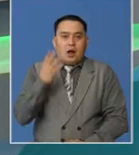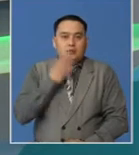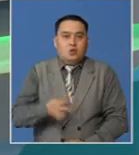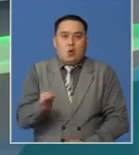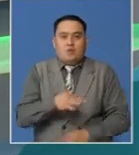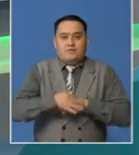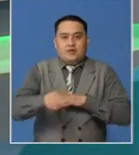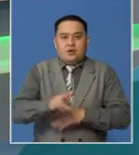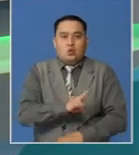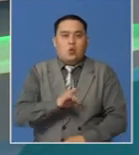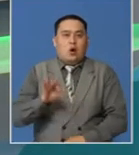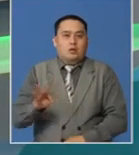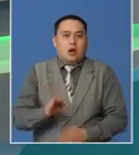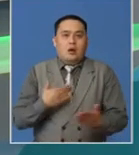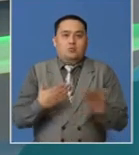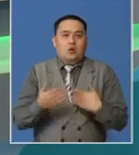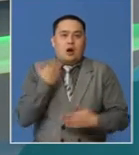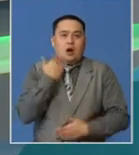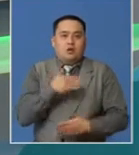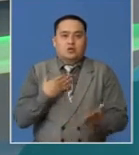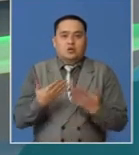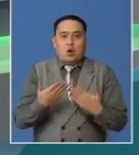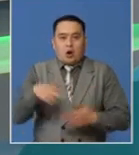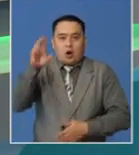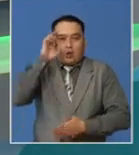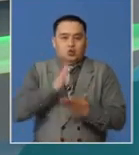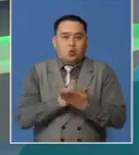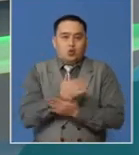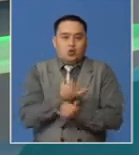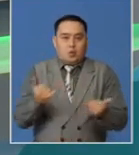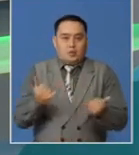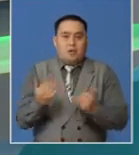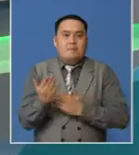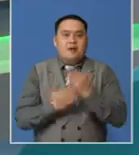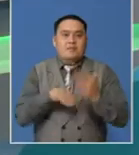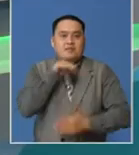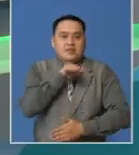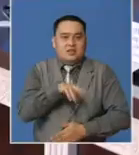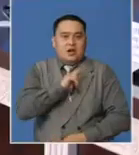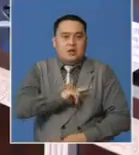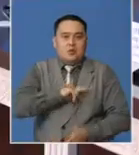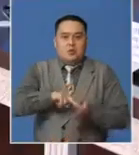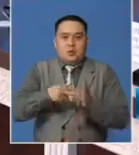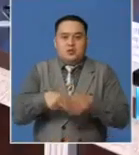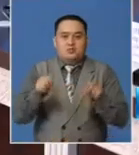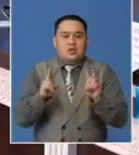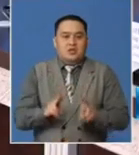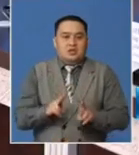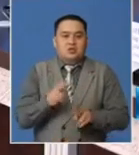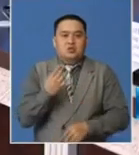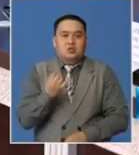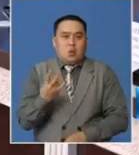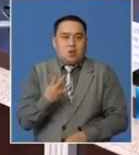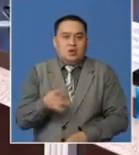Алматинский областной филиал партии «Нур-Отан» обсудил качество и доступность государственных услуг. Повысить эффективность работы планируют специализированные цоны.